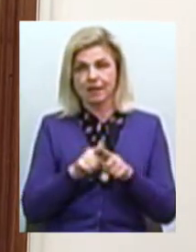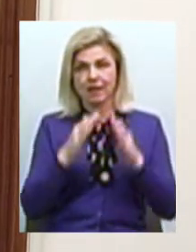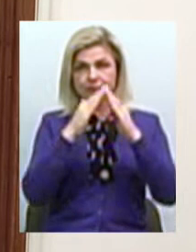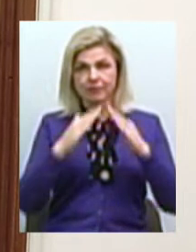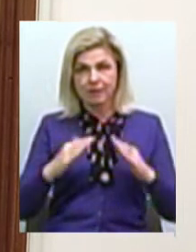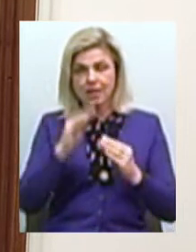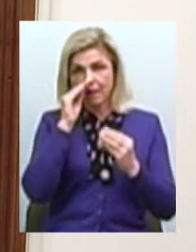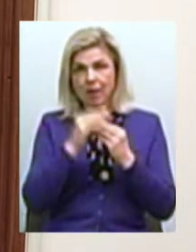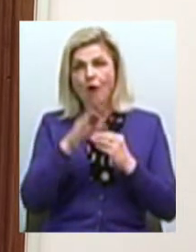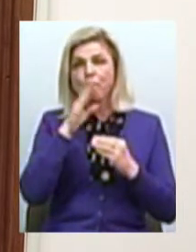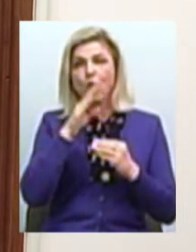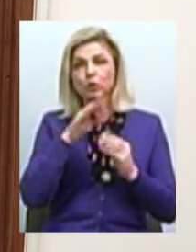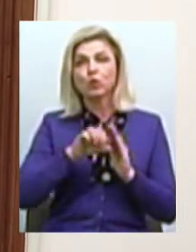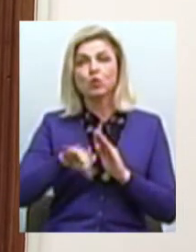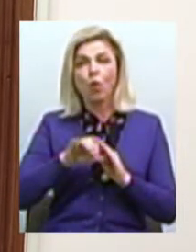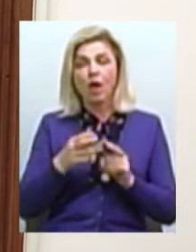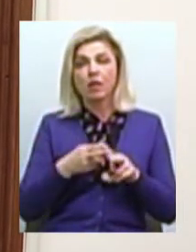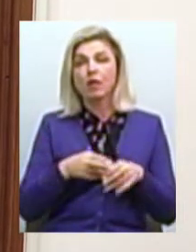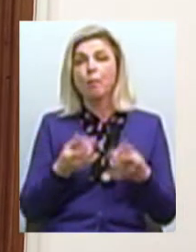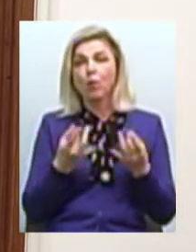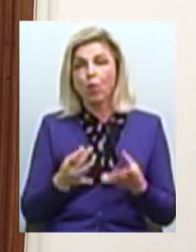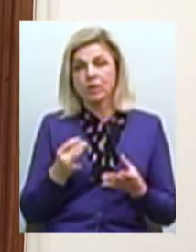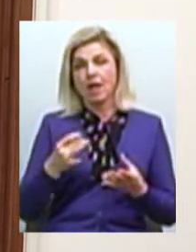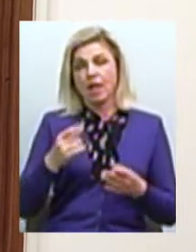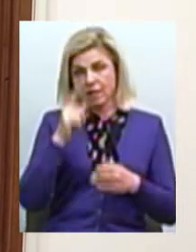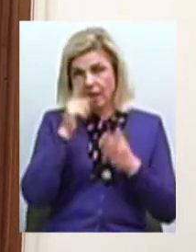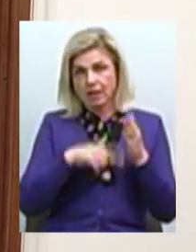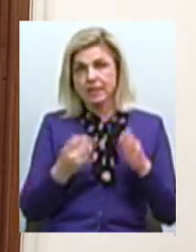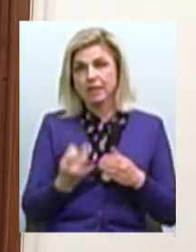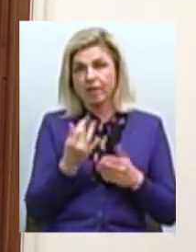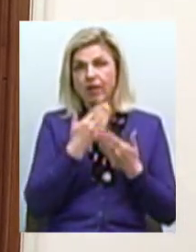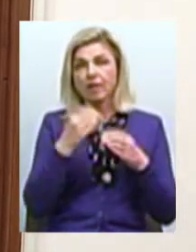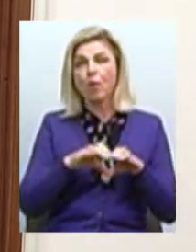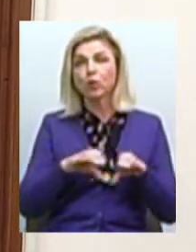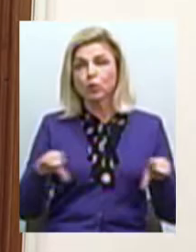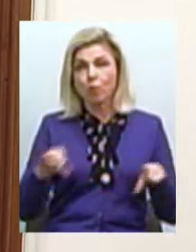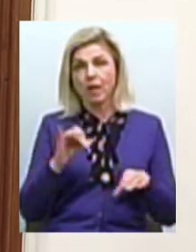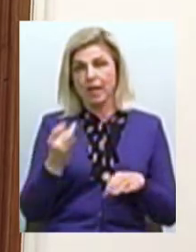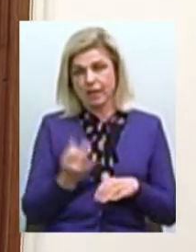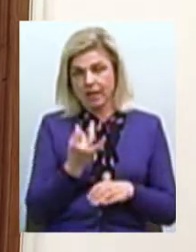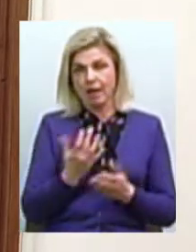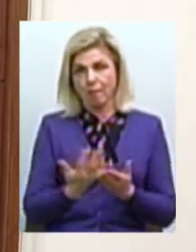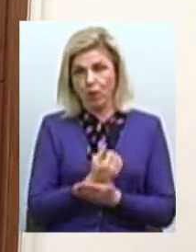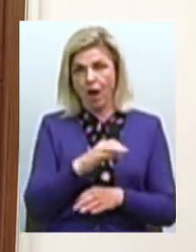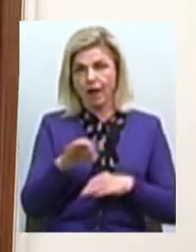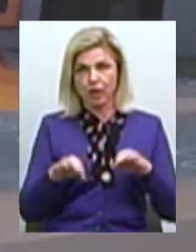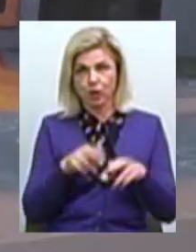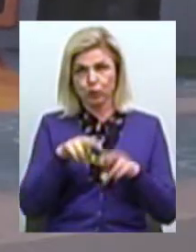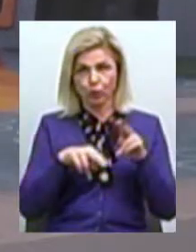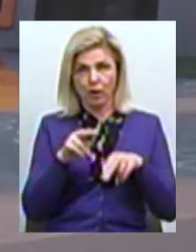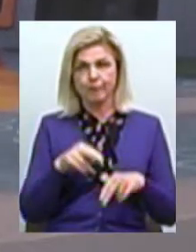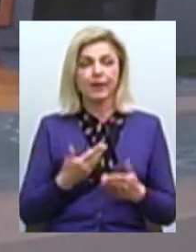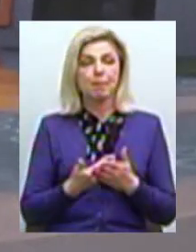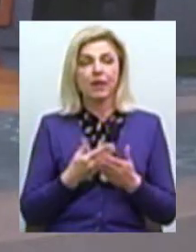прихованим водостоком. Це настільки просто, надійно та цікаво, адже немає труб, навісів та досить цікава виходить архітектура.